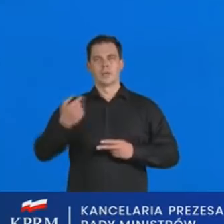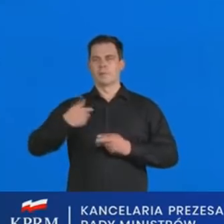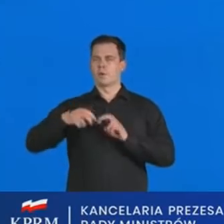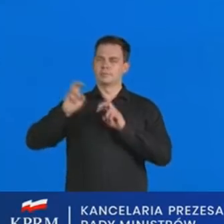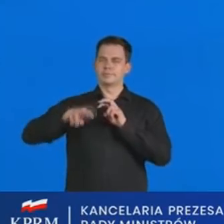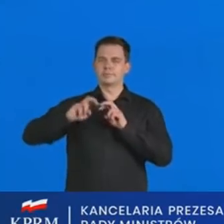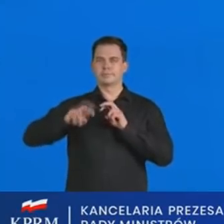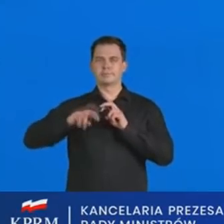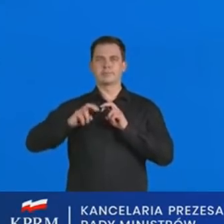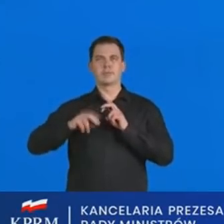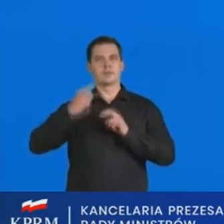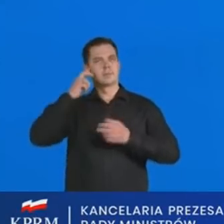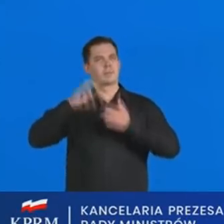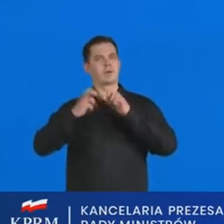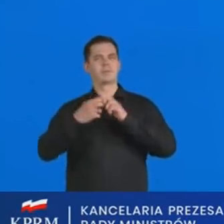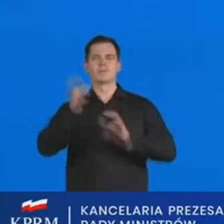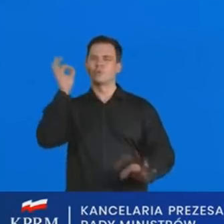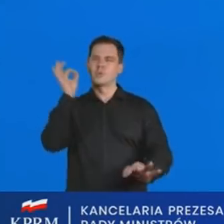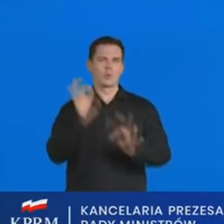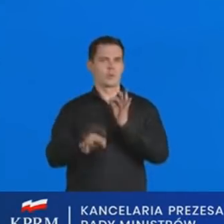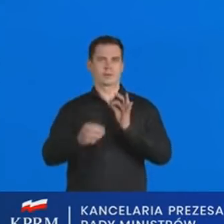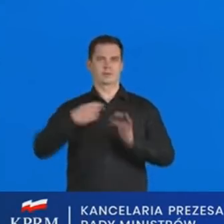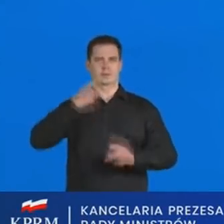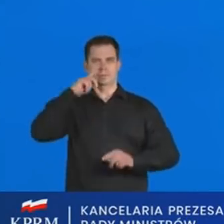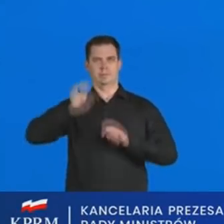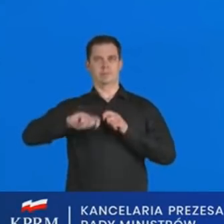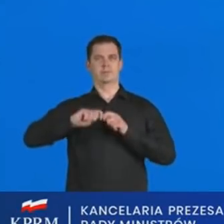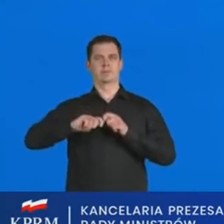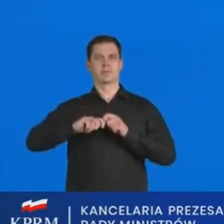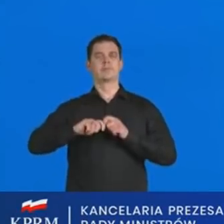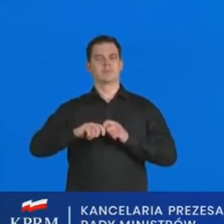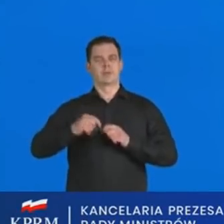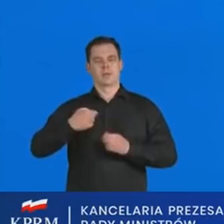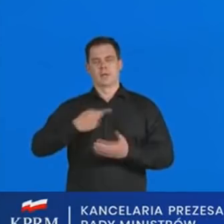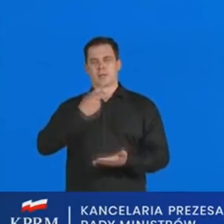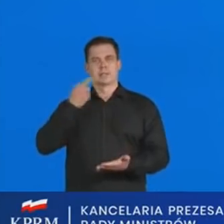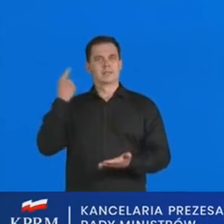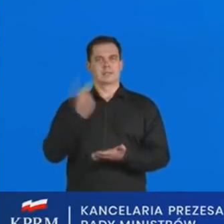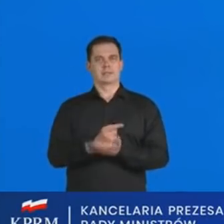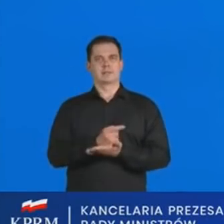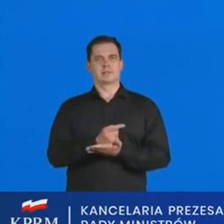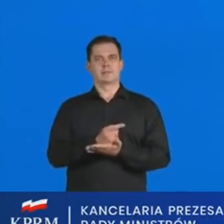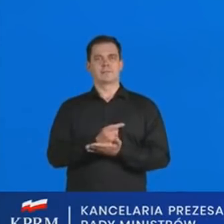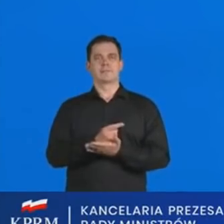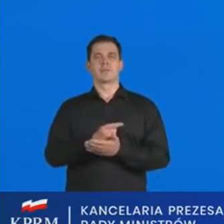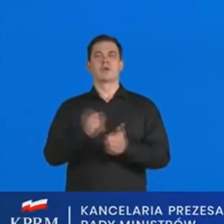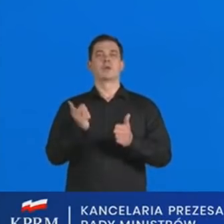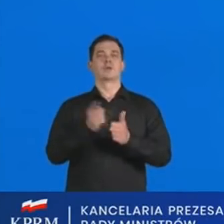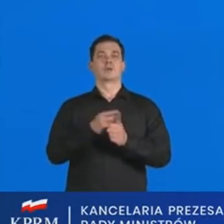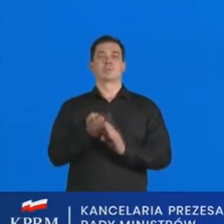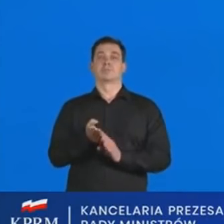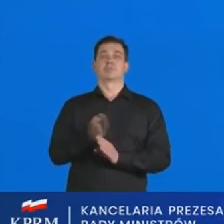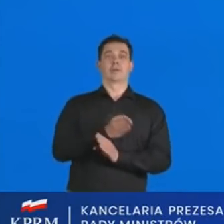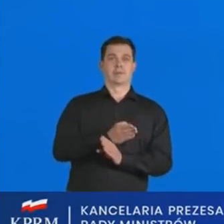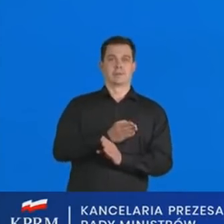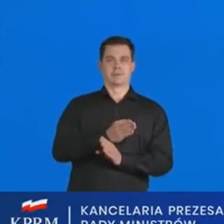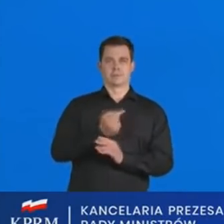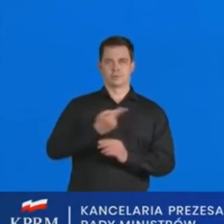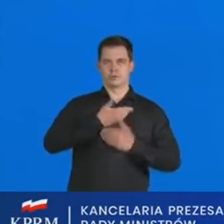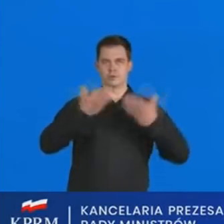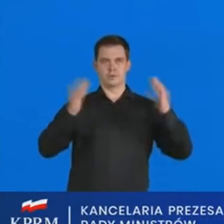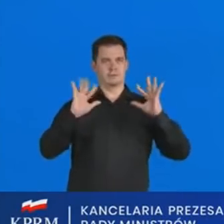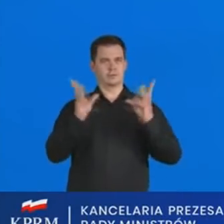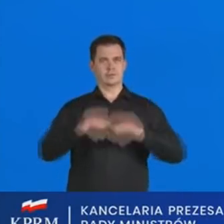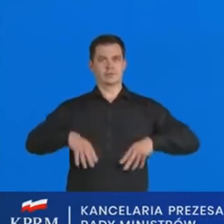analizowaliśmy ten problem bardzo dokładnie i podjęliśmy decyzję że zarówno dzień poprzedzający wszystkich świętych